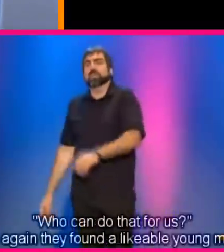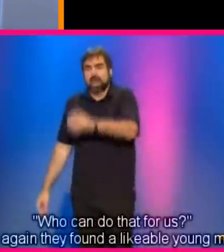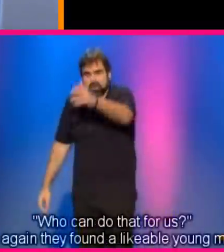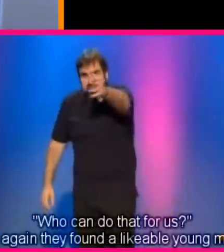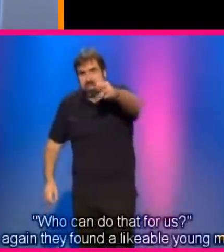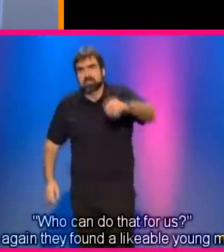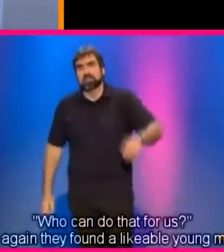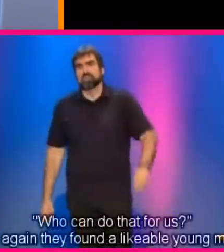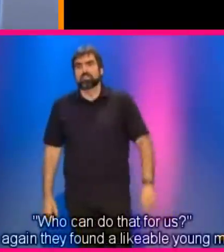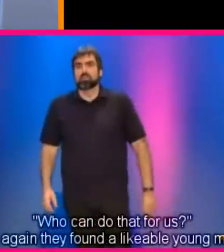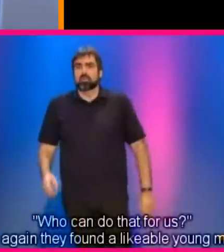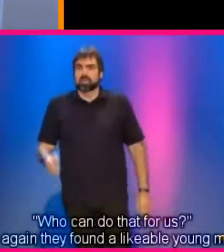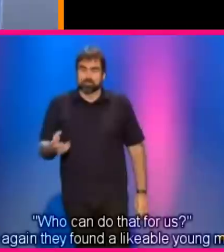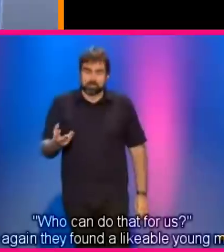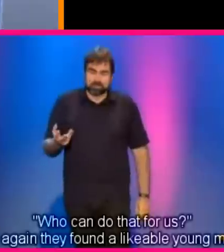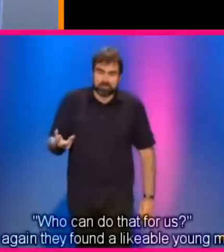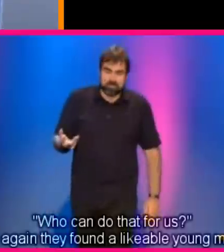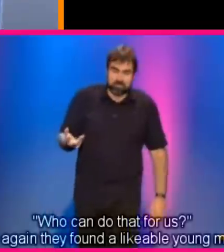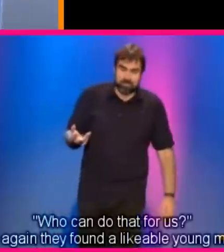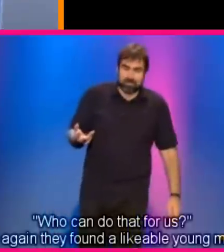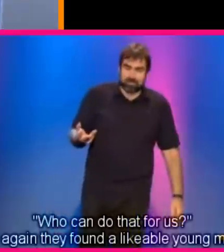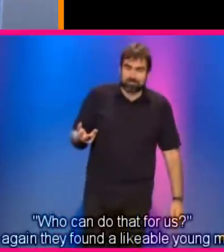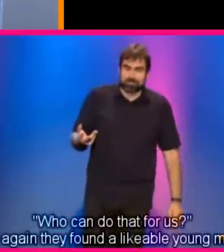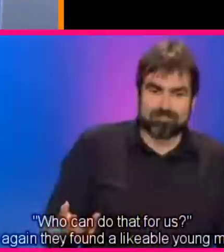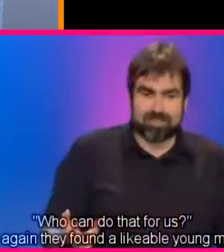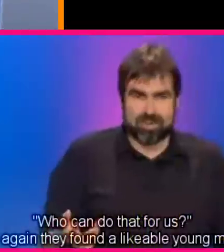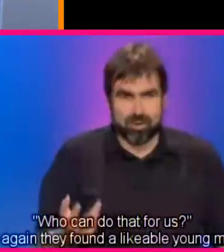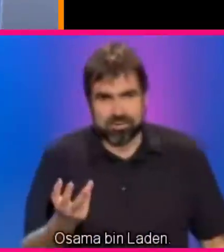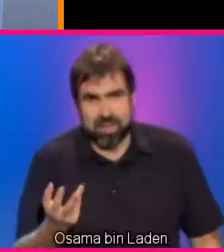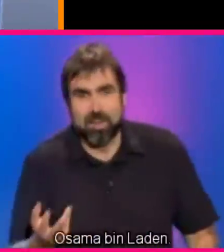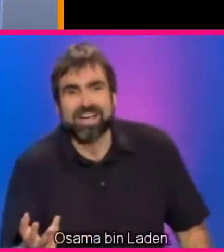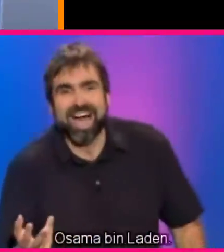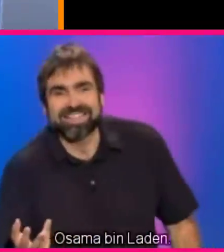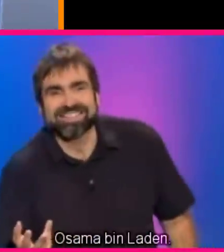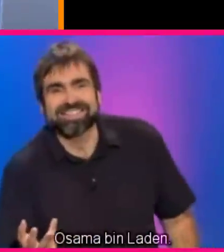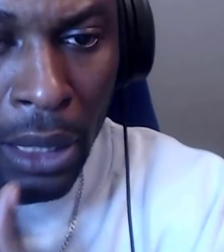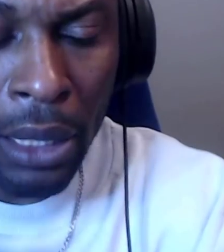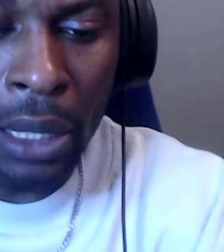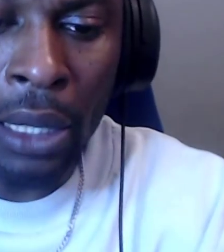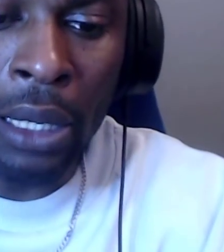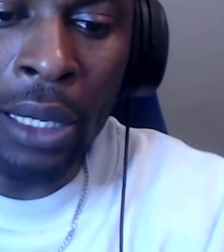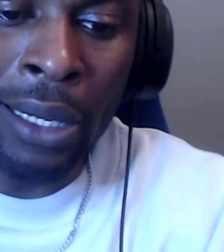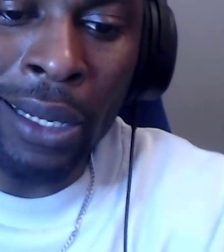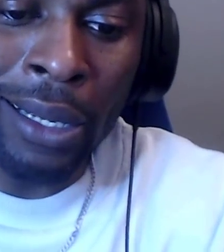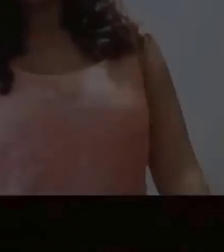machen da haben die wieder einen sympathischen jungen mann gefunden osama bilder